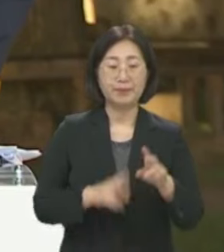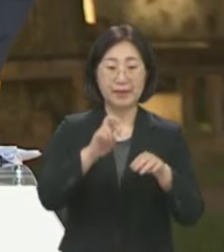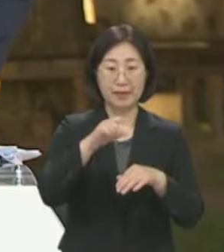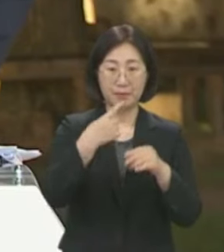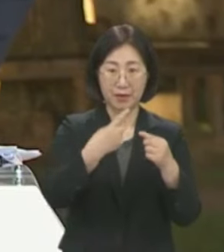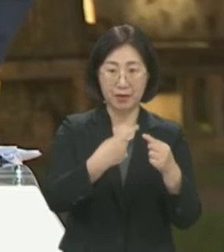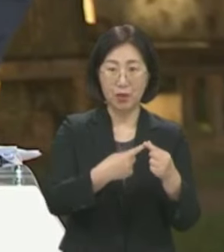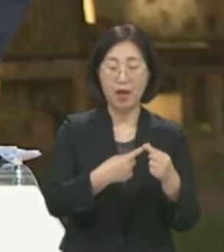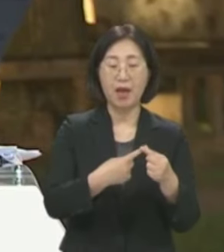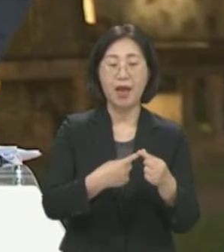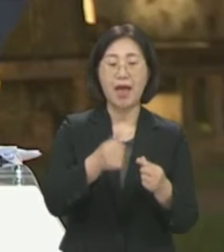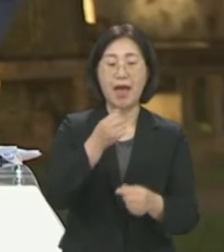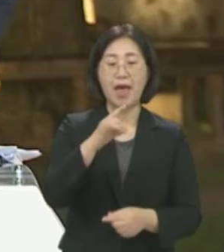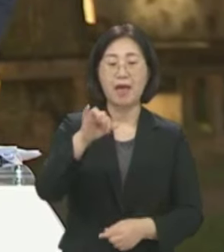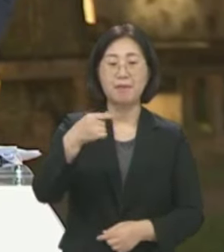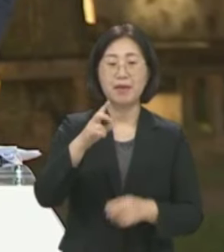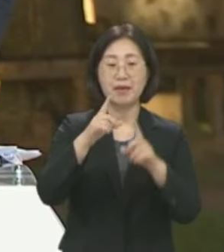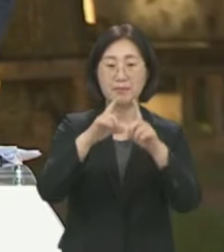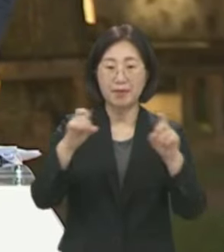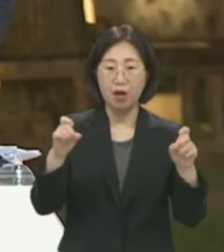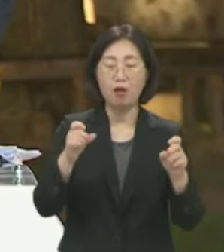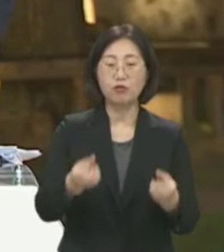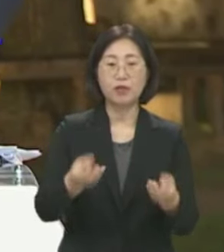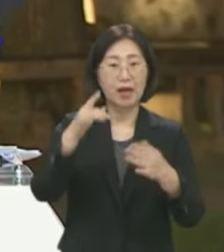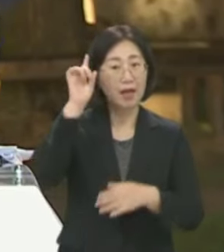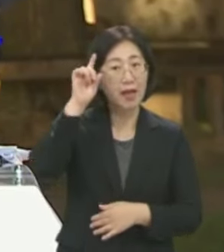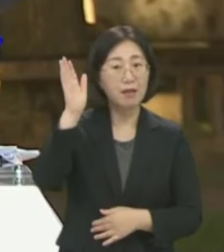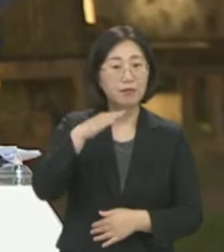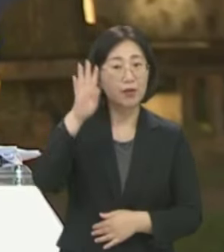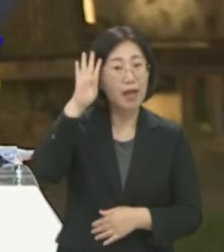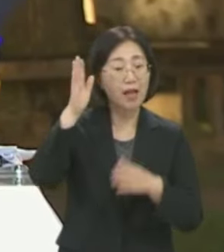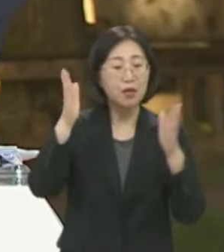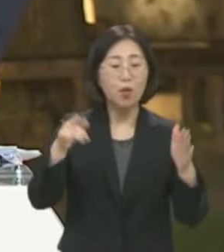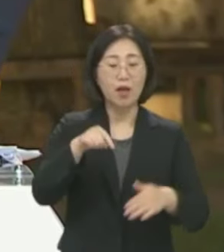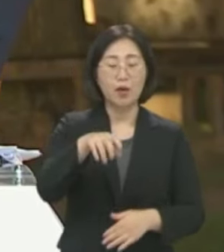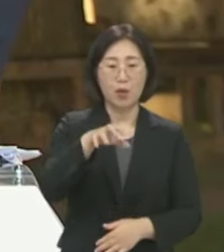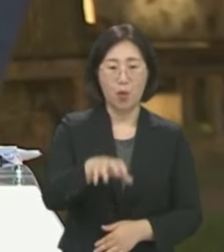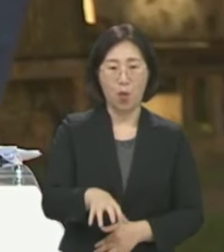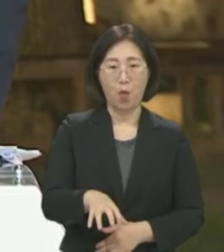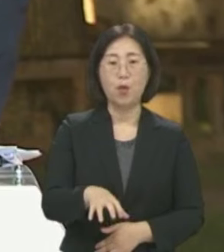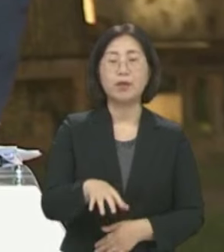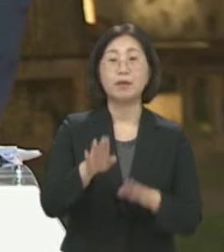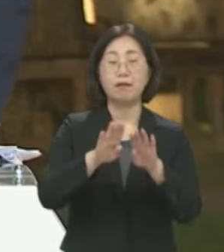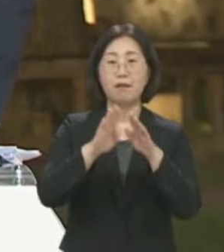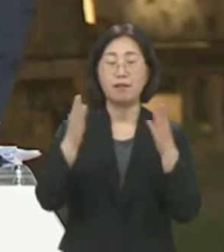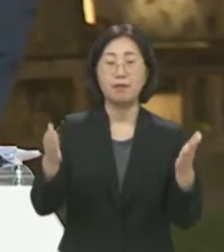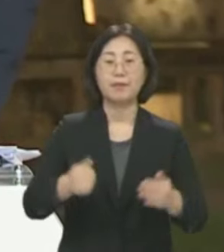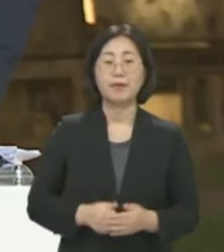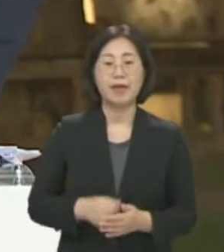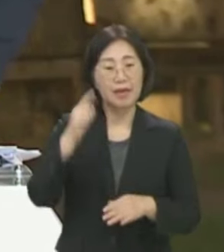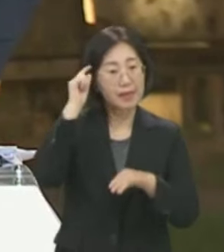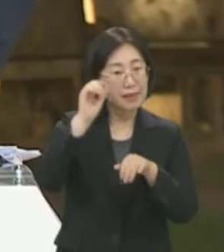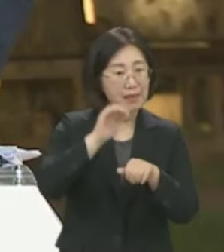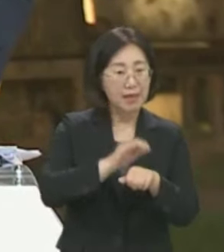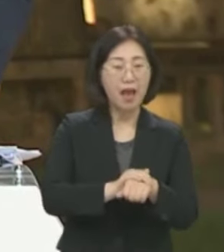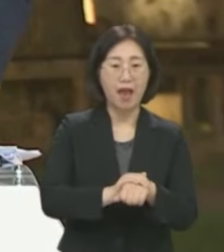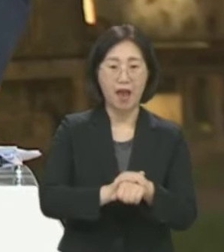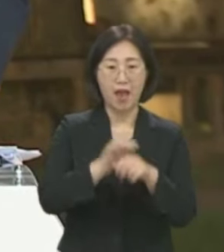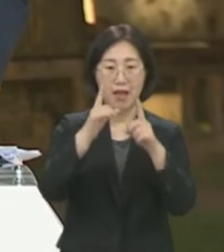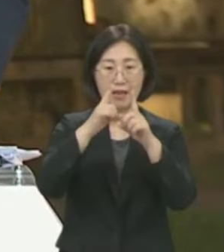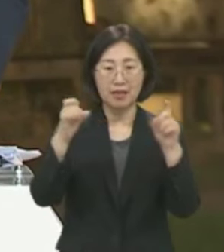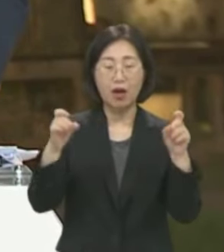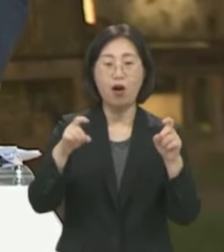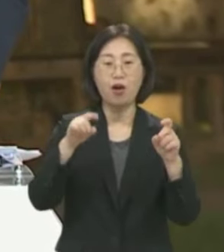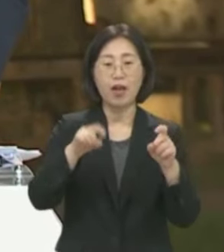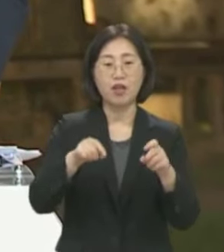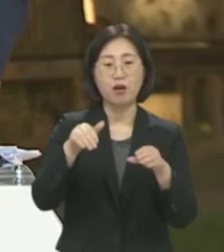제21회 서산 해미읍성 축제가 내일부터 나흘간 이곳 서산 해미읍성에서 열립니다. 지혜성 해미읍성에서 즐기는